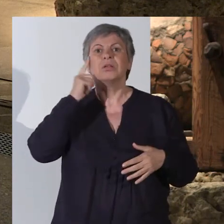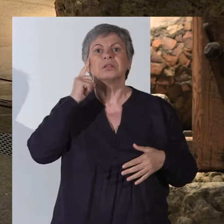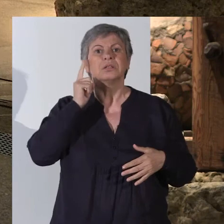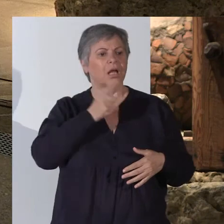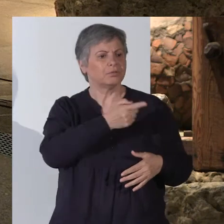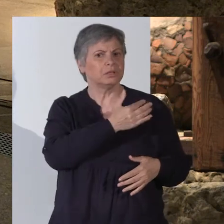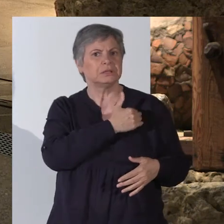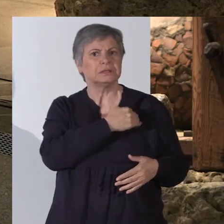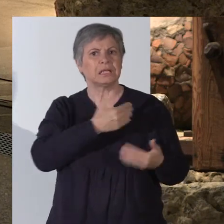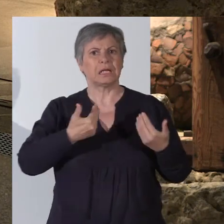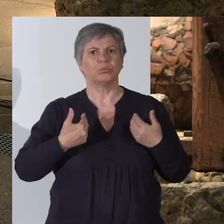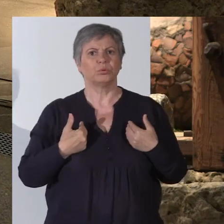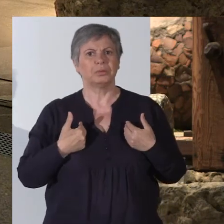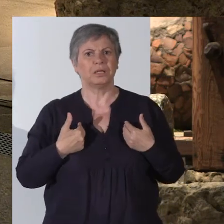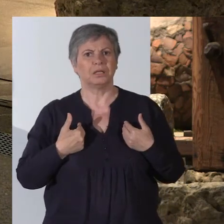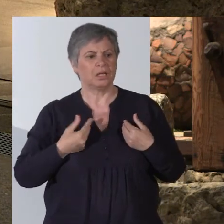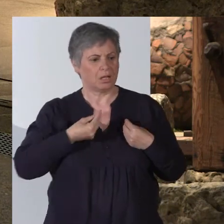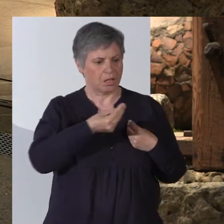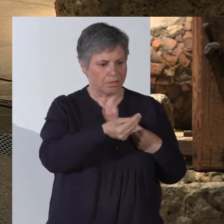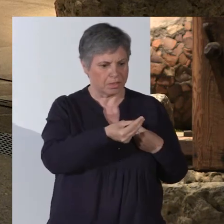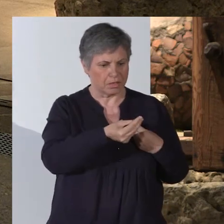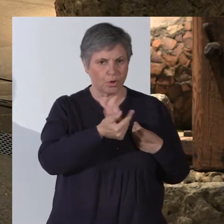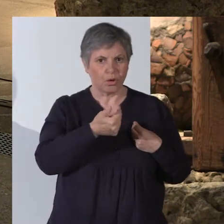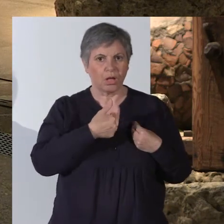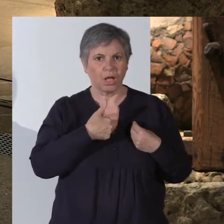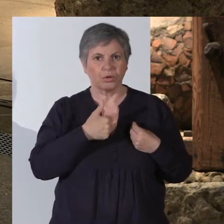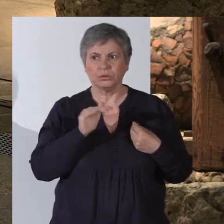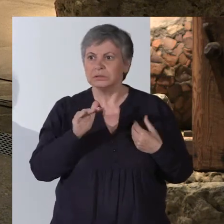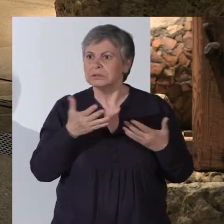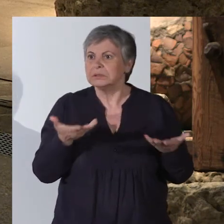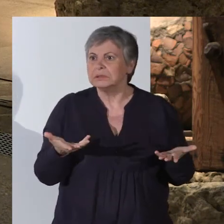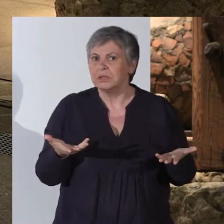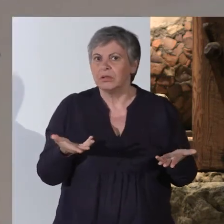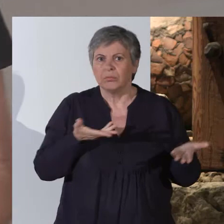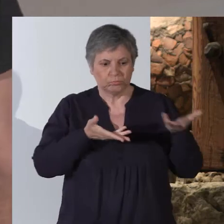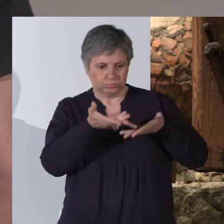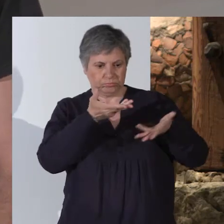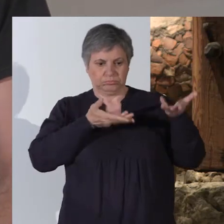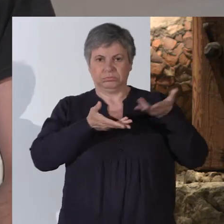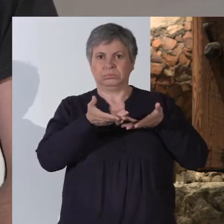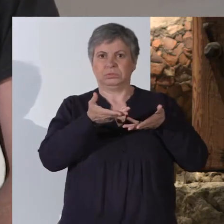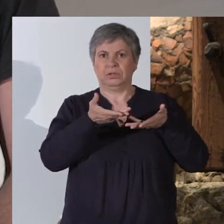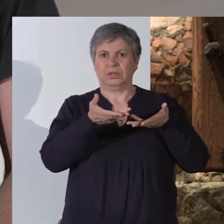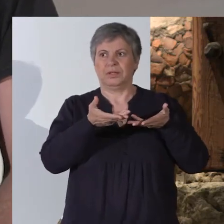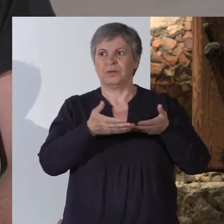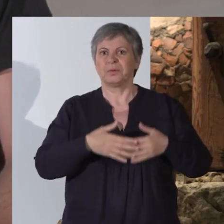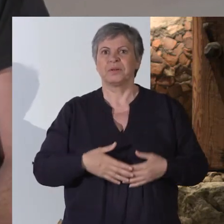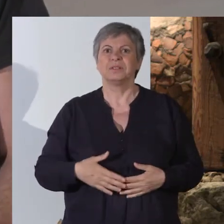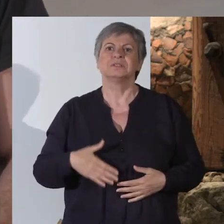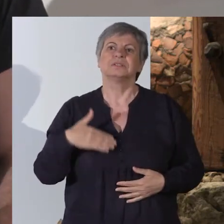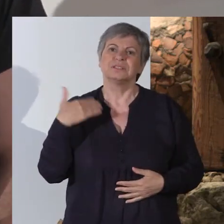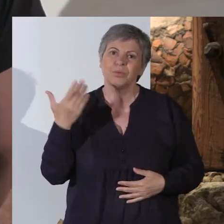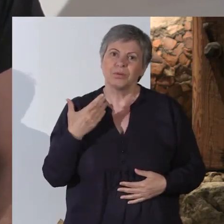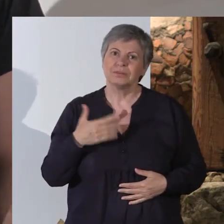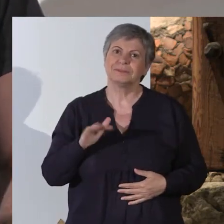μένα και να το πάρουνε και τι μπορώ να ζητήσω εγώ από αυτούς και να το πάρω οπότε φάγαμε έτσι